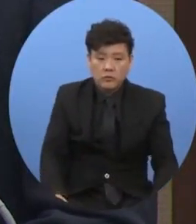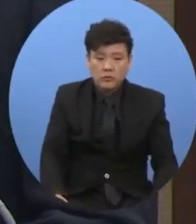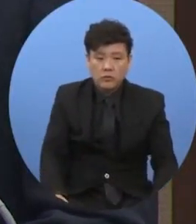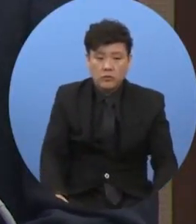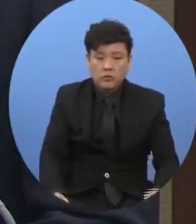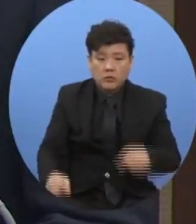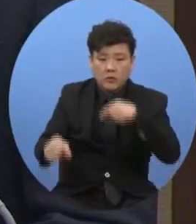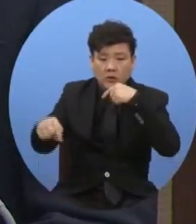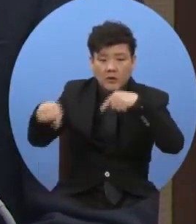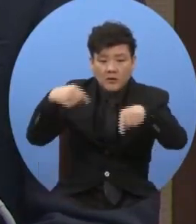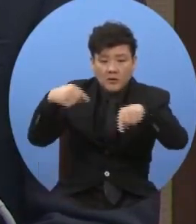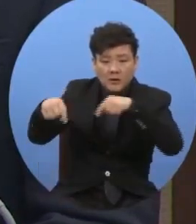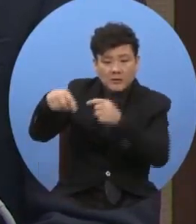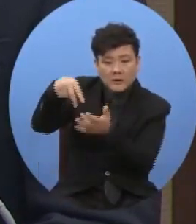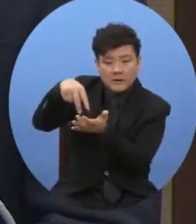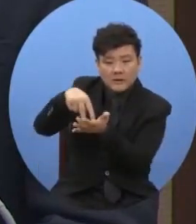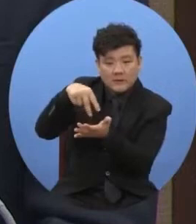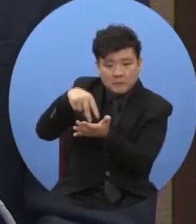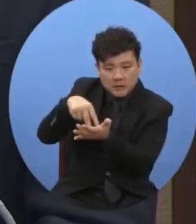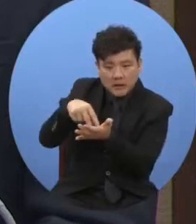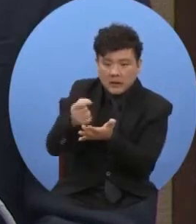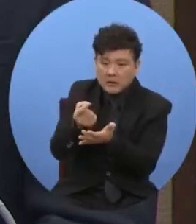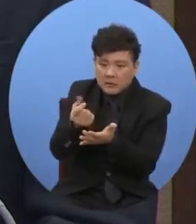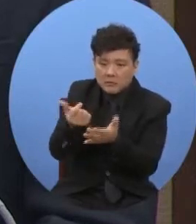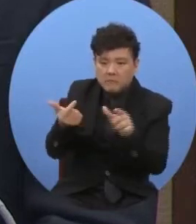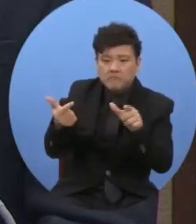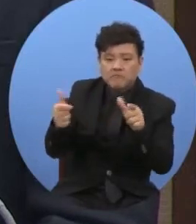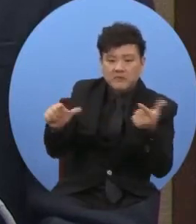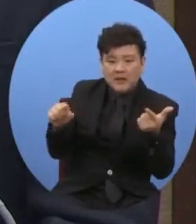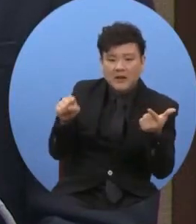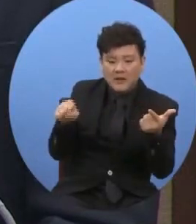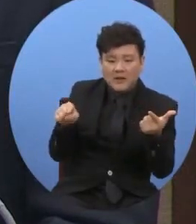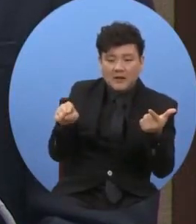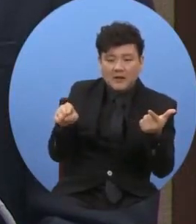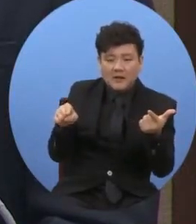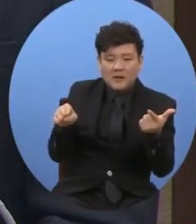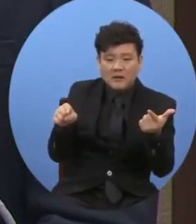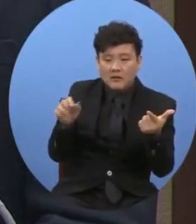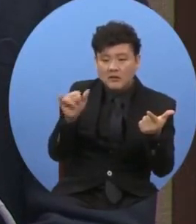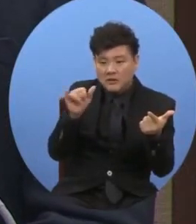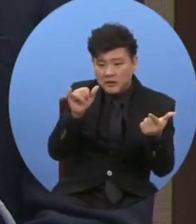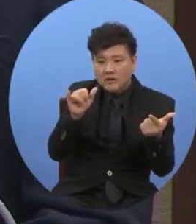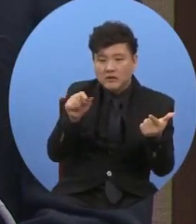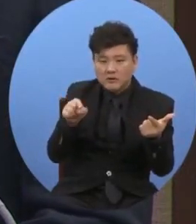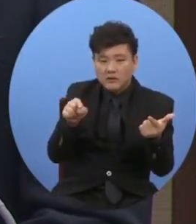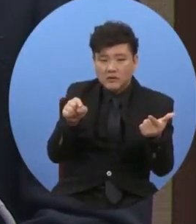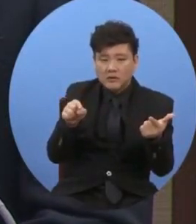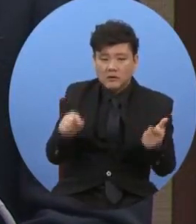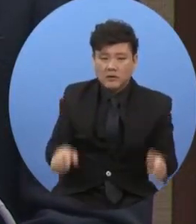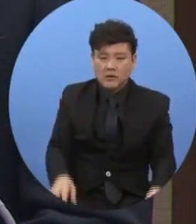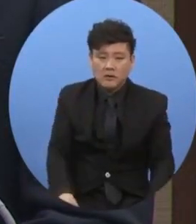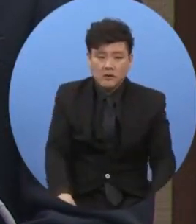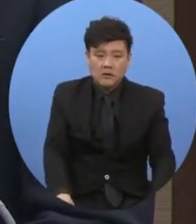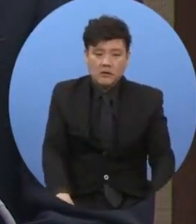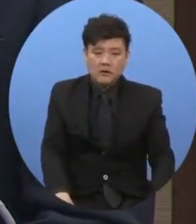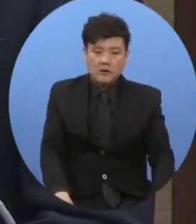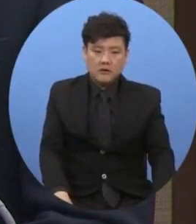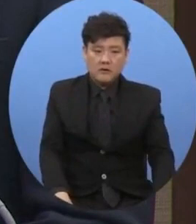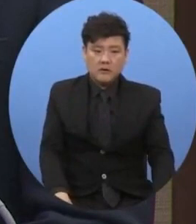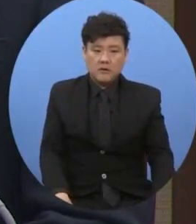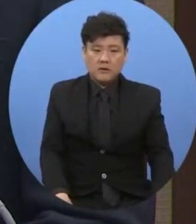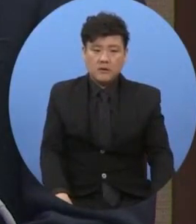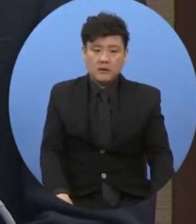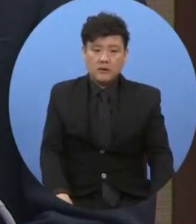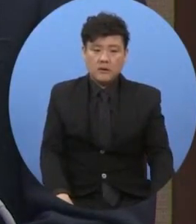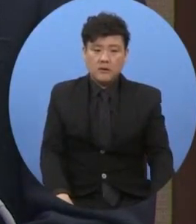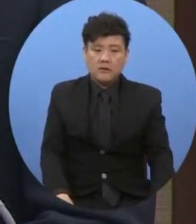정치적인 입장이 좀 미묘해서 그런 것도 영향이 미쳤다는 게 이제 나중에 분석인데, 어쨌든 임기 끝날